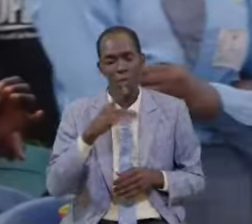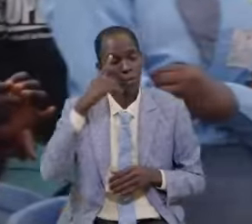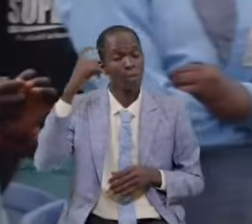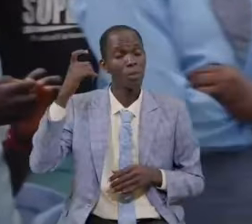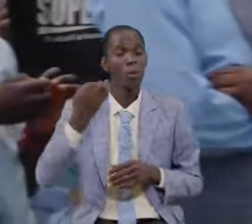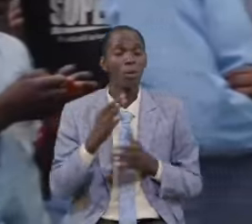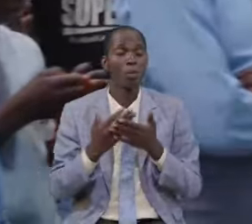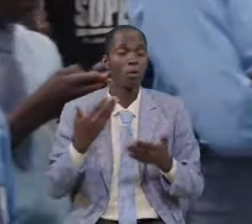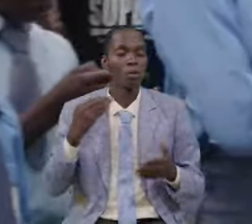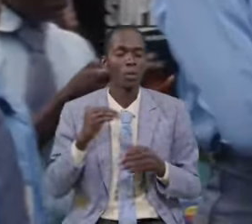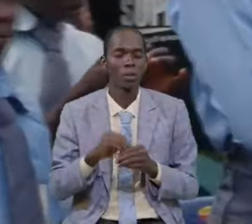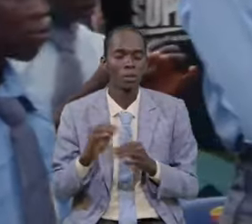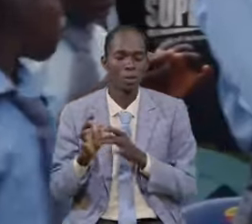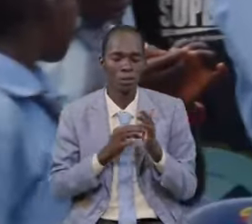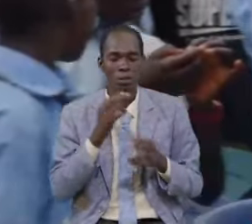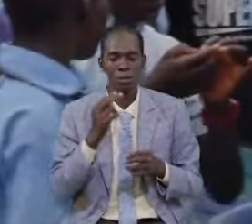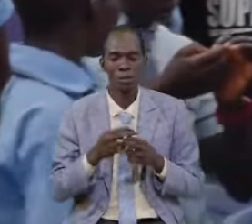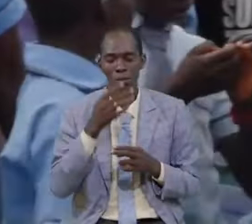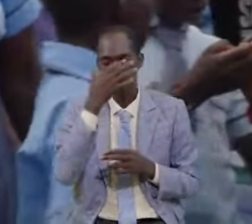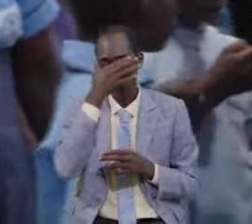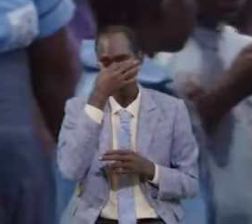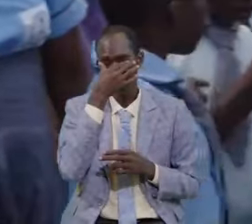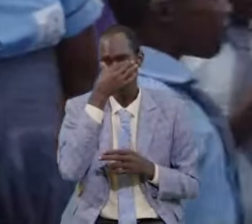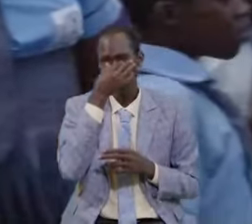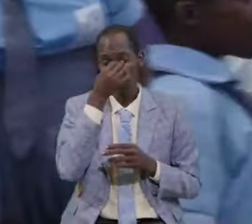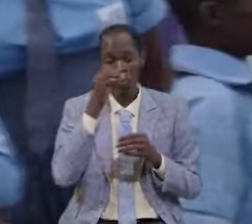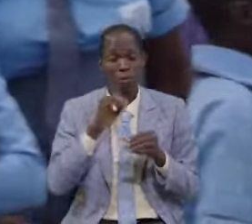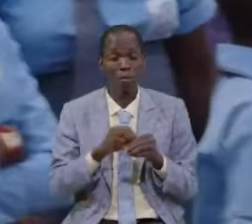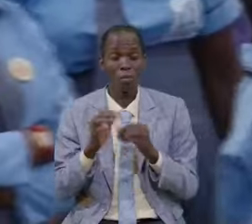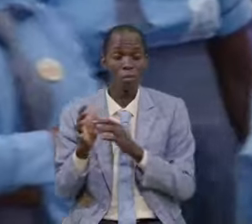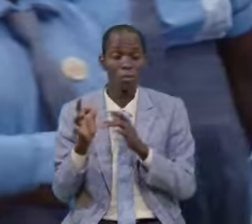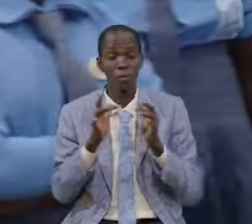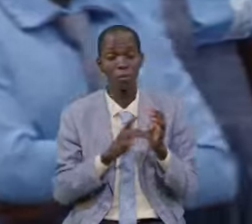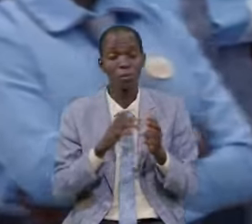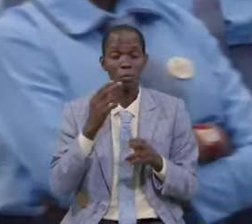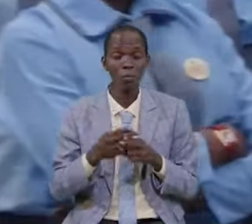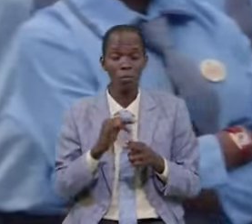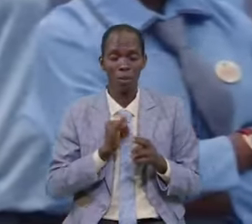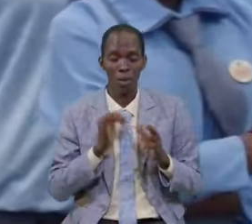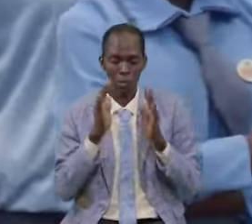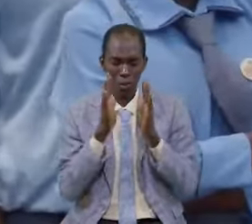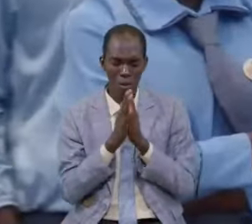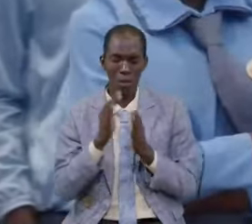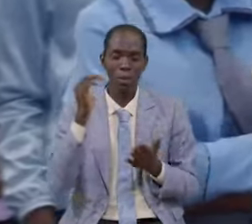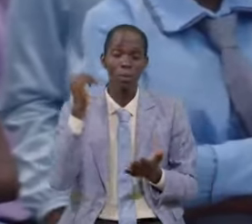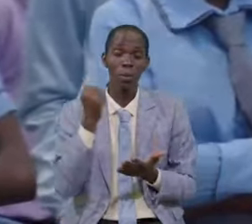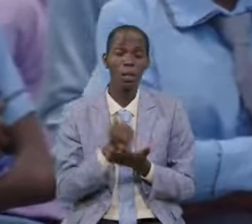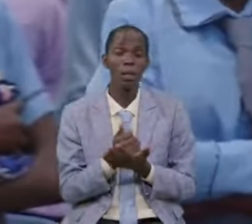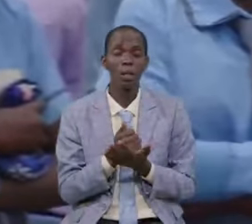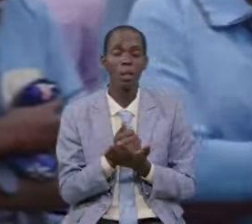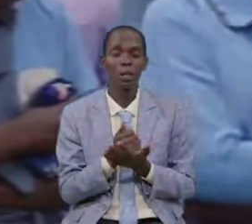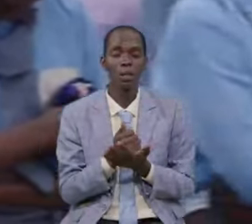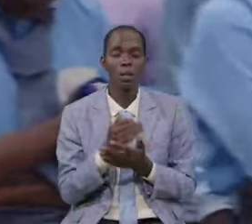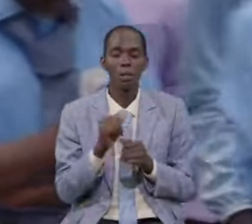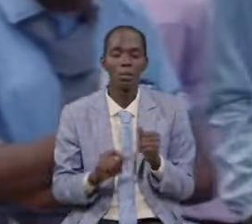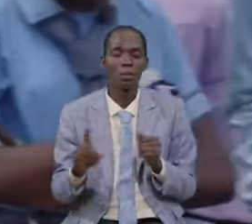Jésus. Au nom de Jésus, nous prions. Et tout le monde